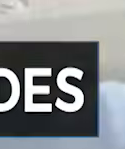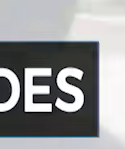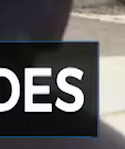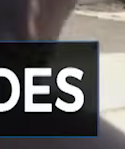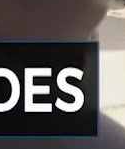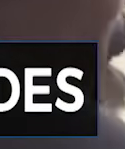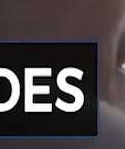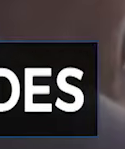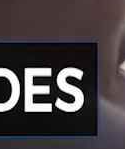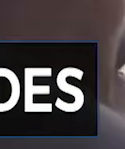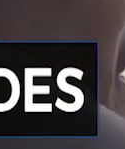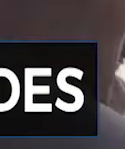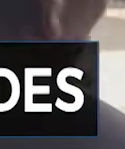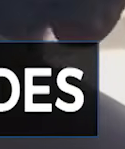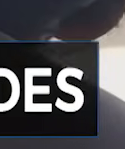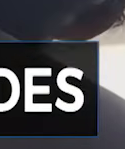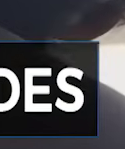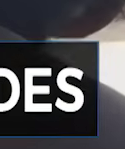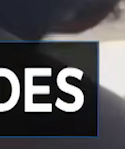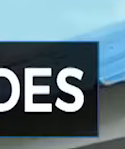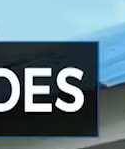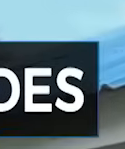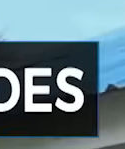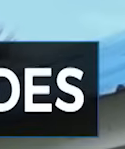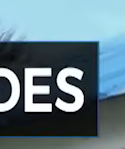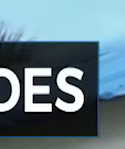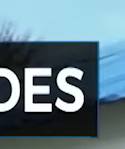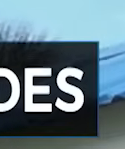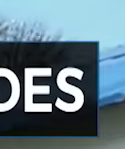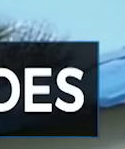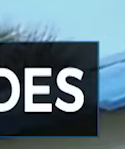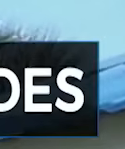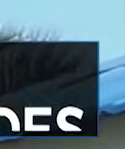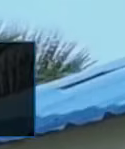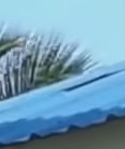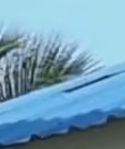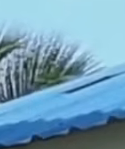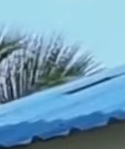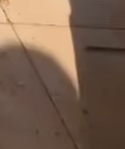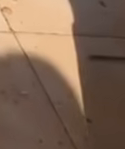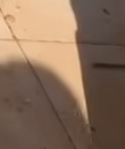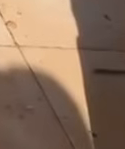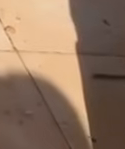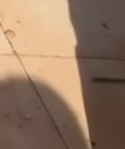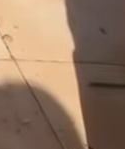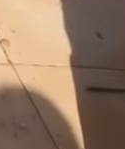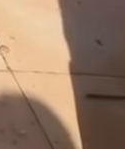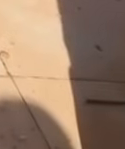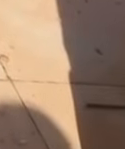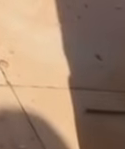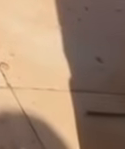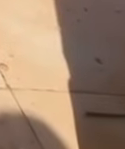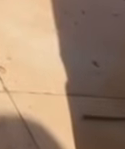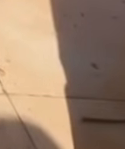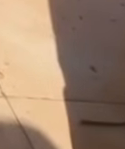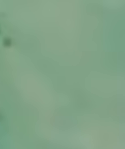desa. Warga memperingatkan kepala desa akan melakukan aksi yang lebih besar. Dari Mandailing Natal,